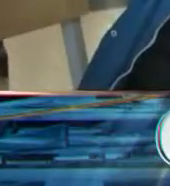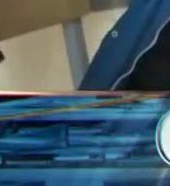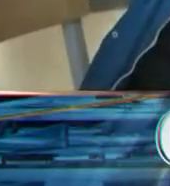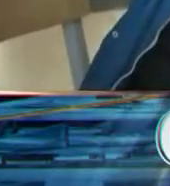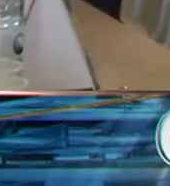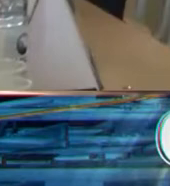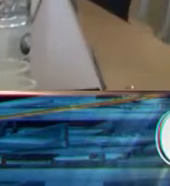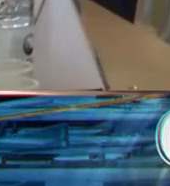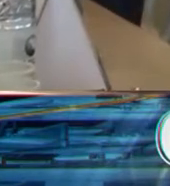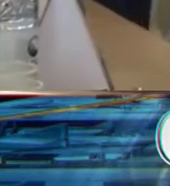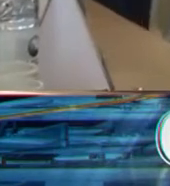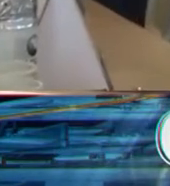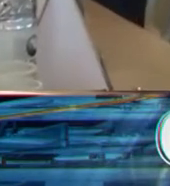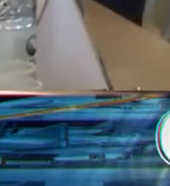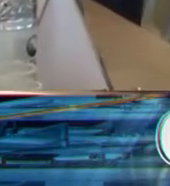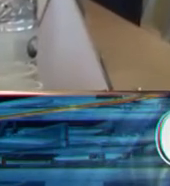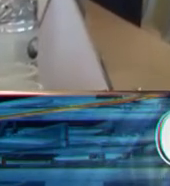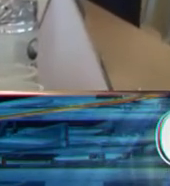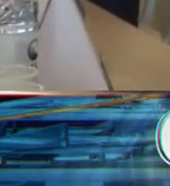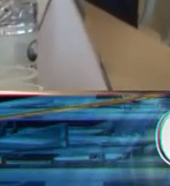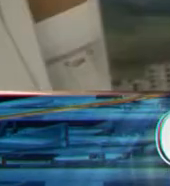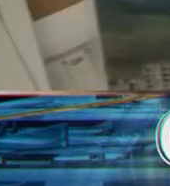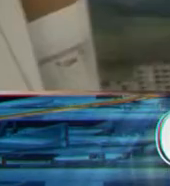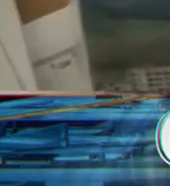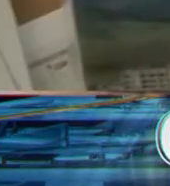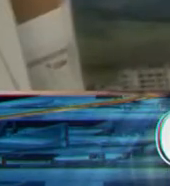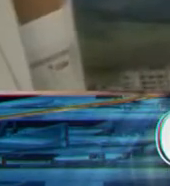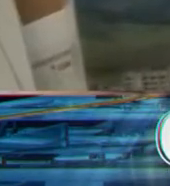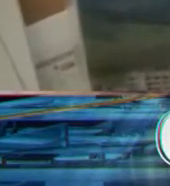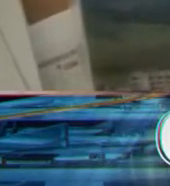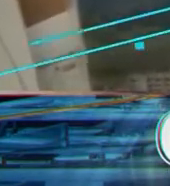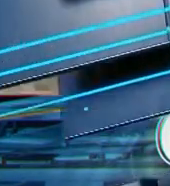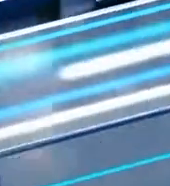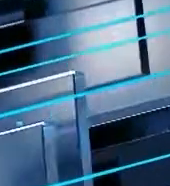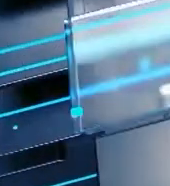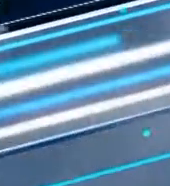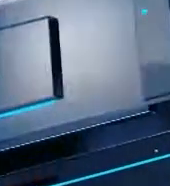Север зовет. В Карасайском районе прошла межрегиональная ярмарка вакансий.